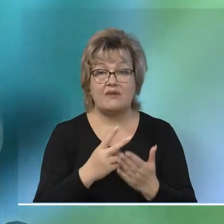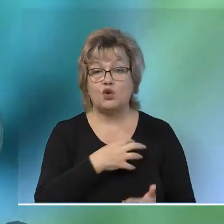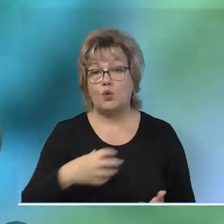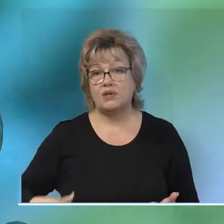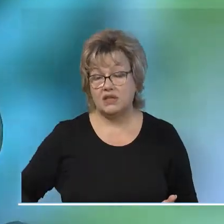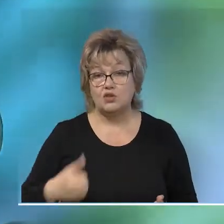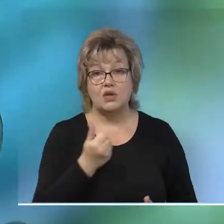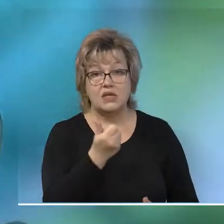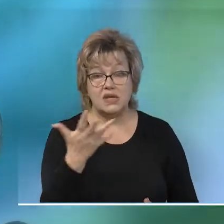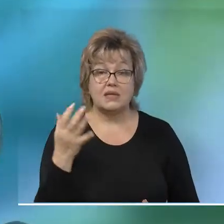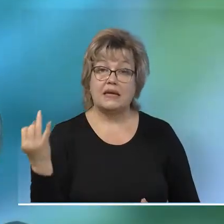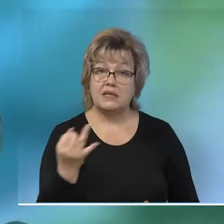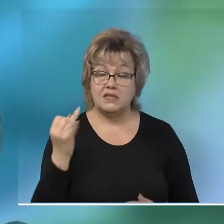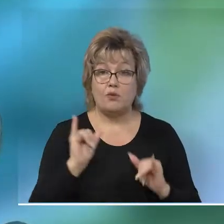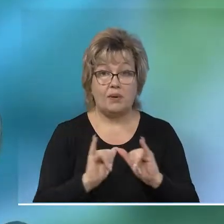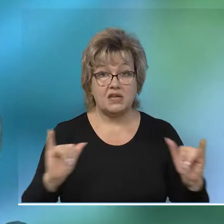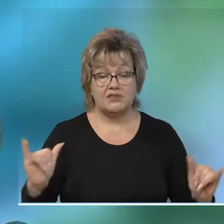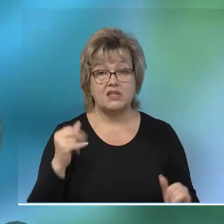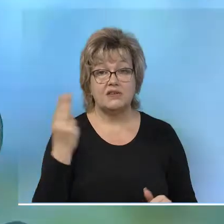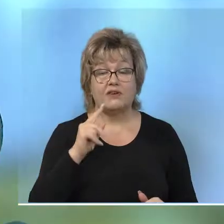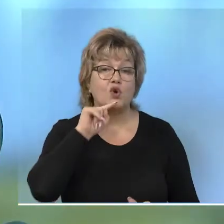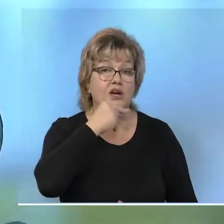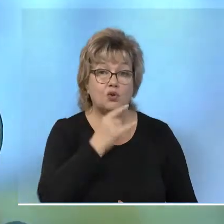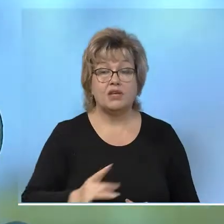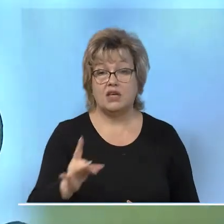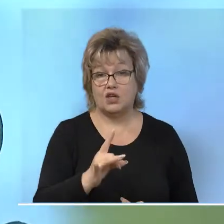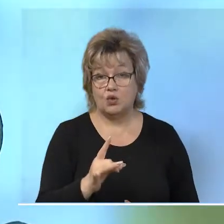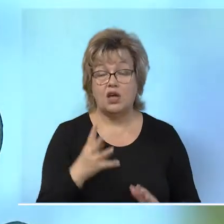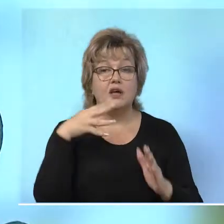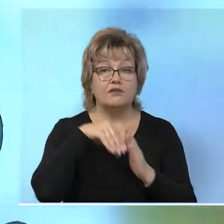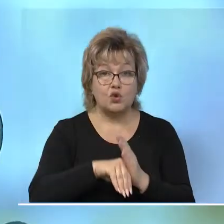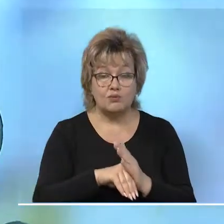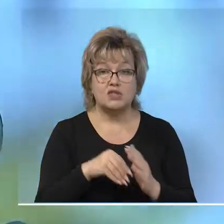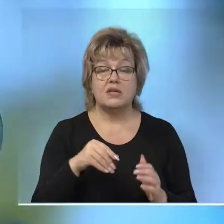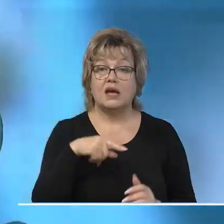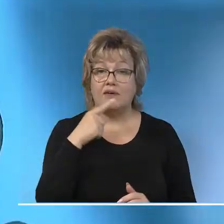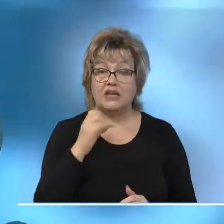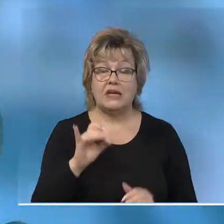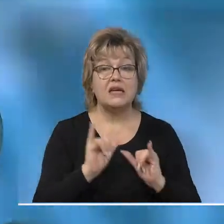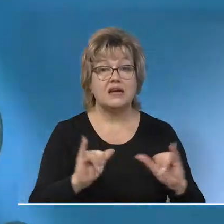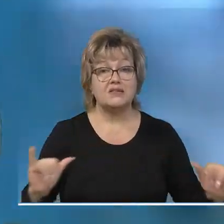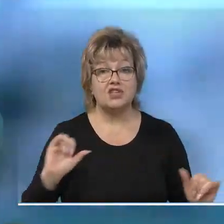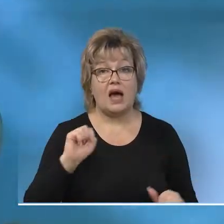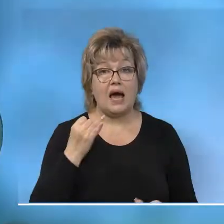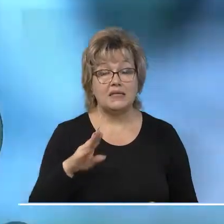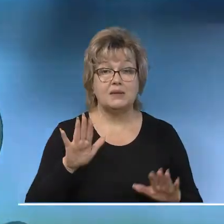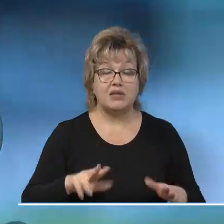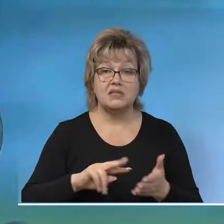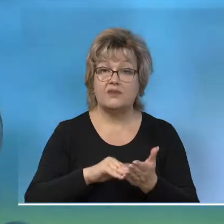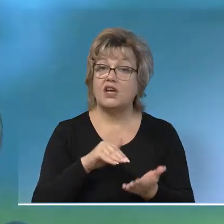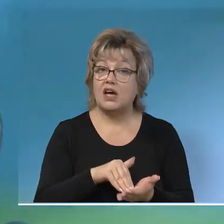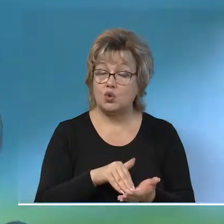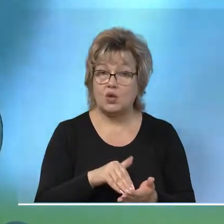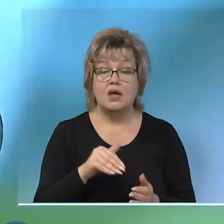представили губернатору несколько инициатив по развитию цифровой экономики региона. В том числе речь шла и о развитии IT-кластера